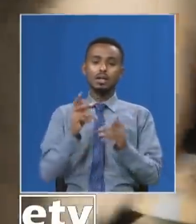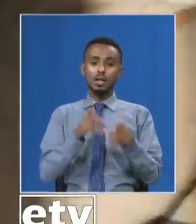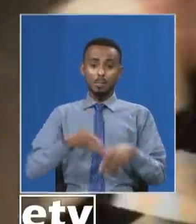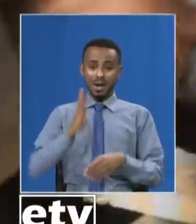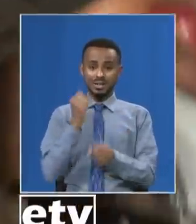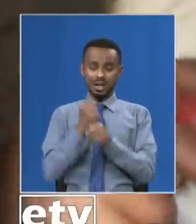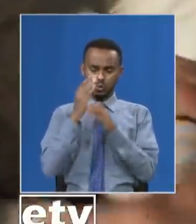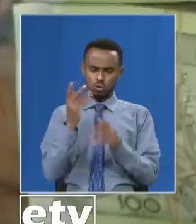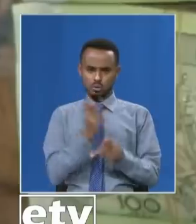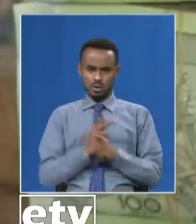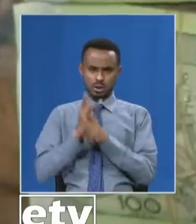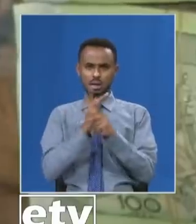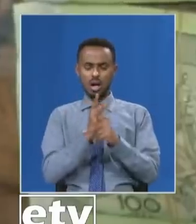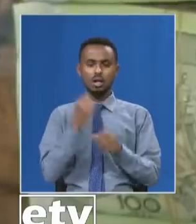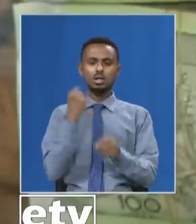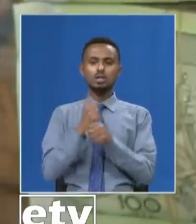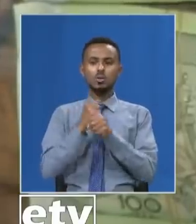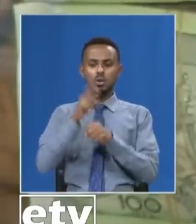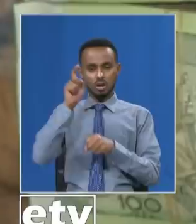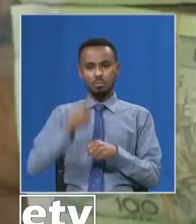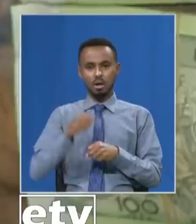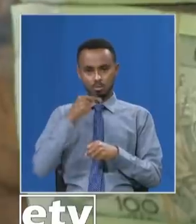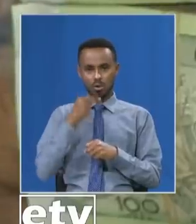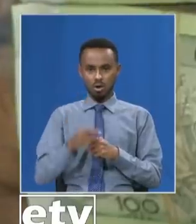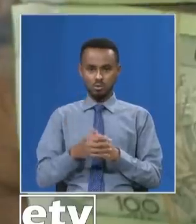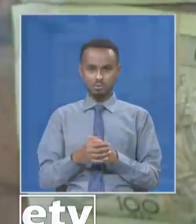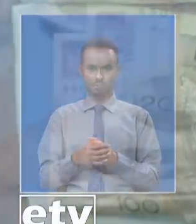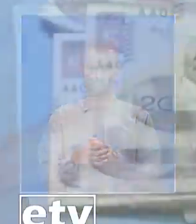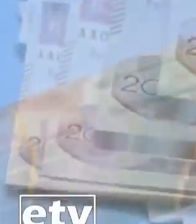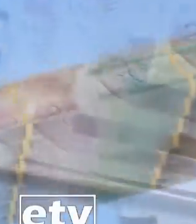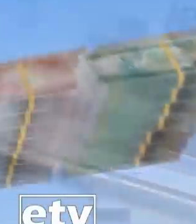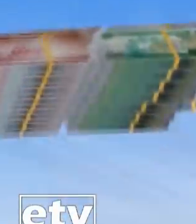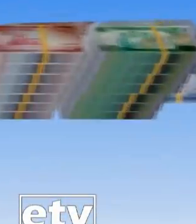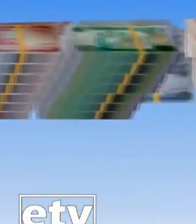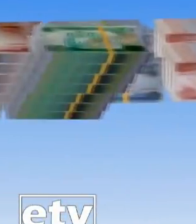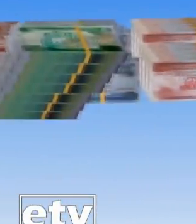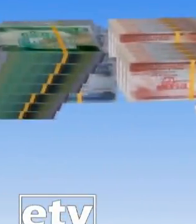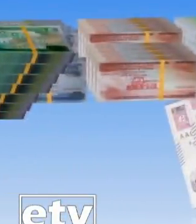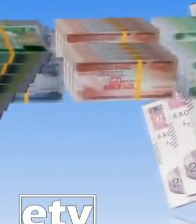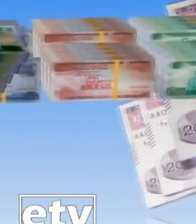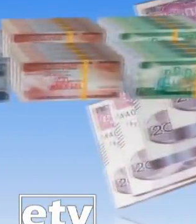የባንክ ሰራተኞች በጥንቃቄ ሊሰሩ ይገባልም ብለዋል።